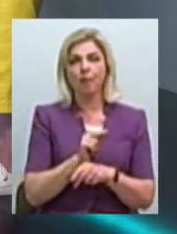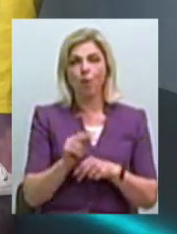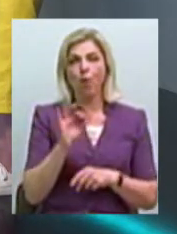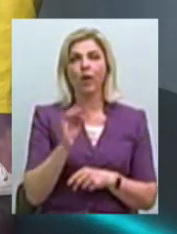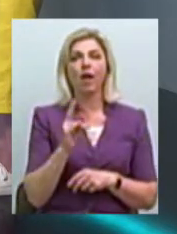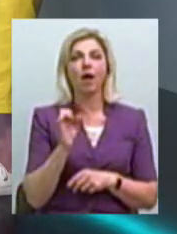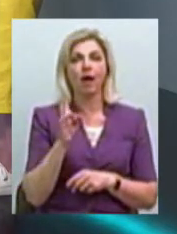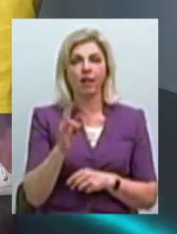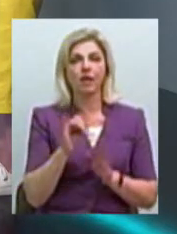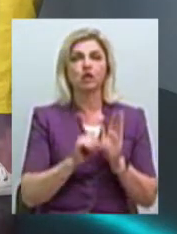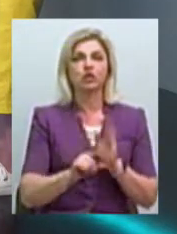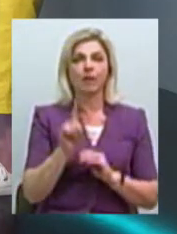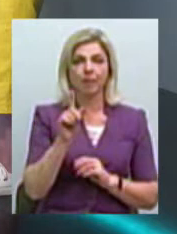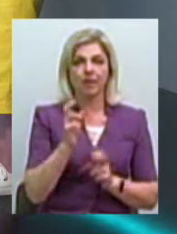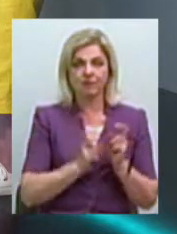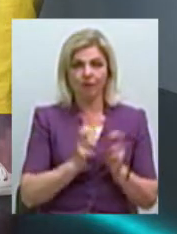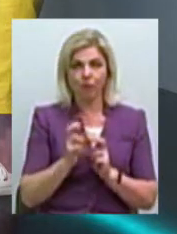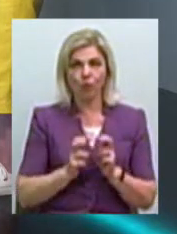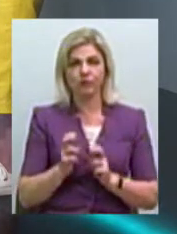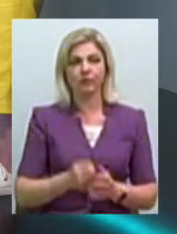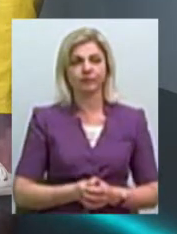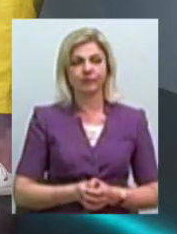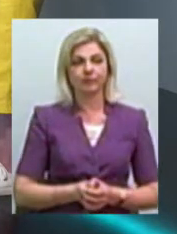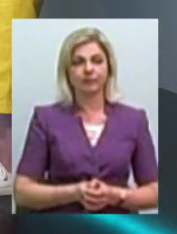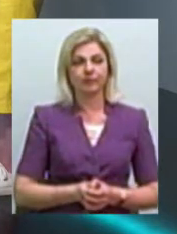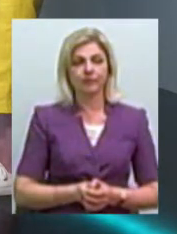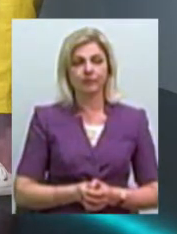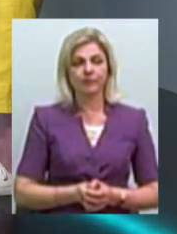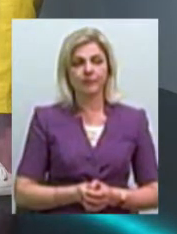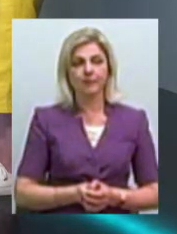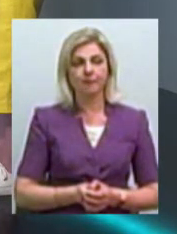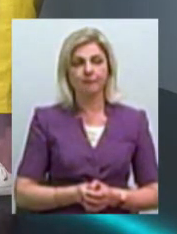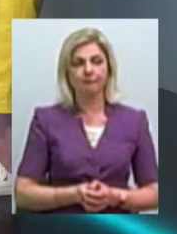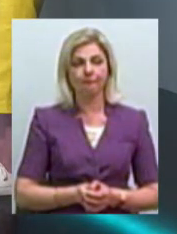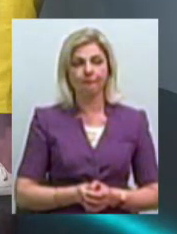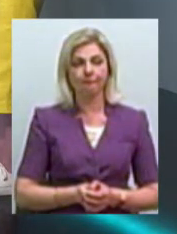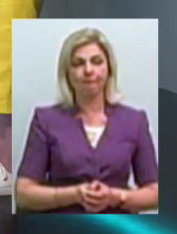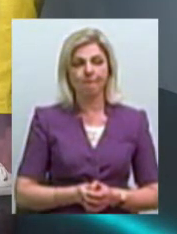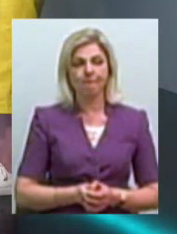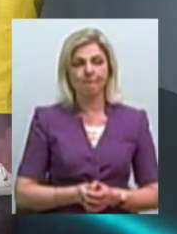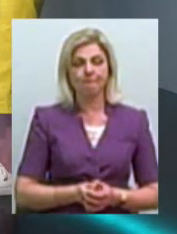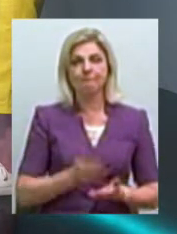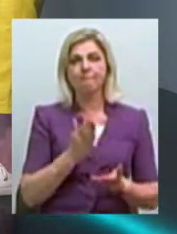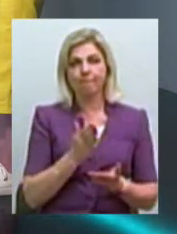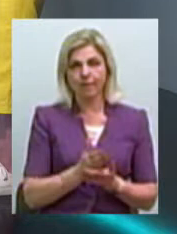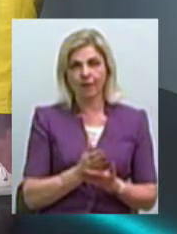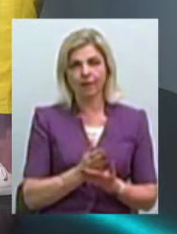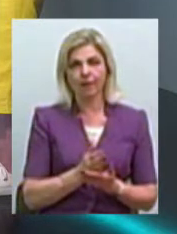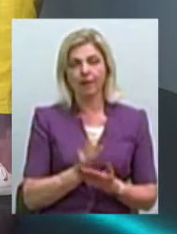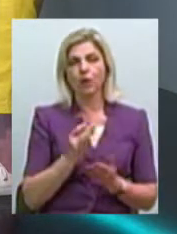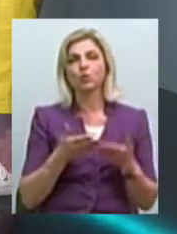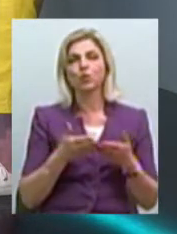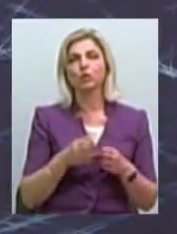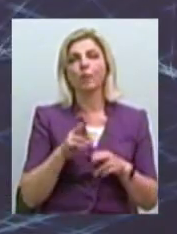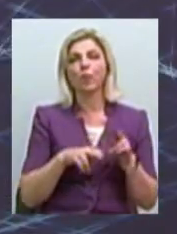і 61-й завод, раніше 61-й завод, Миколаївський суднобудівний завод. Є в нас і